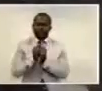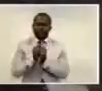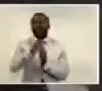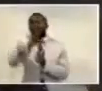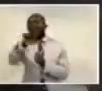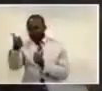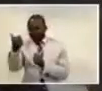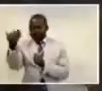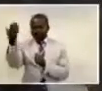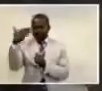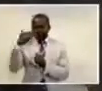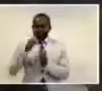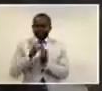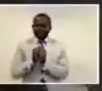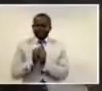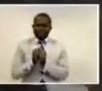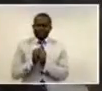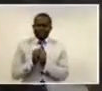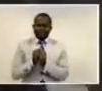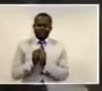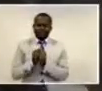undi